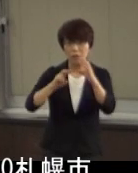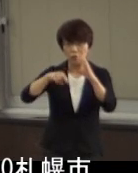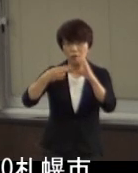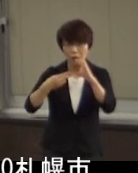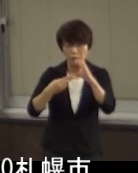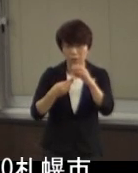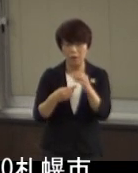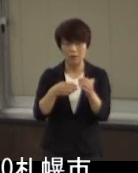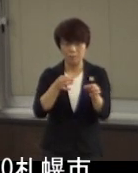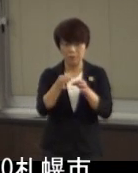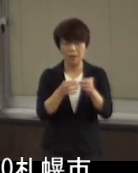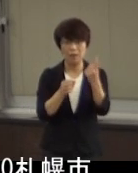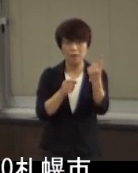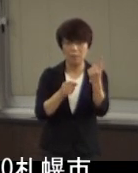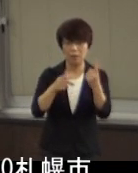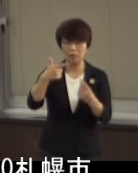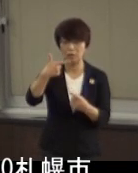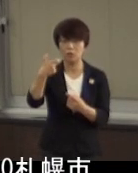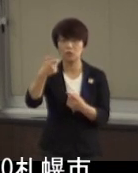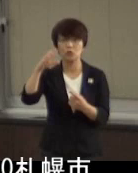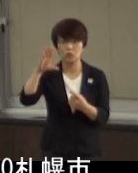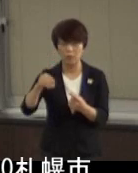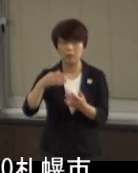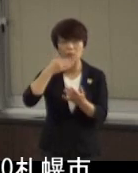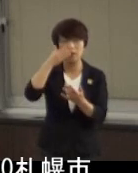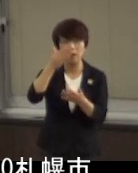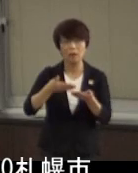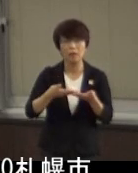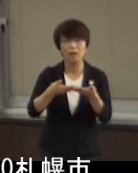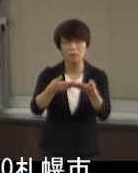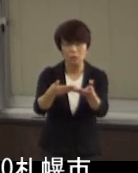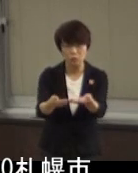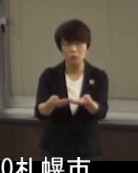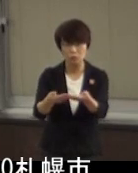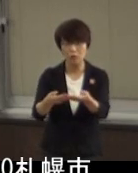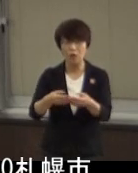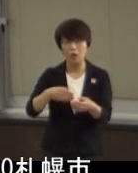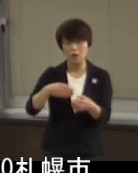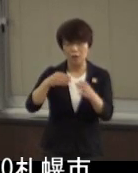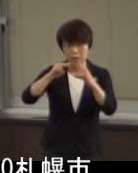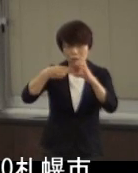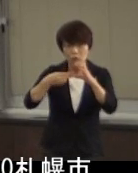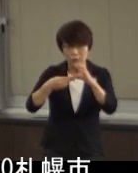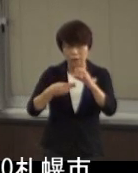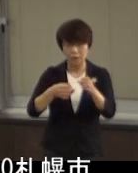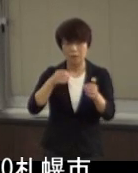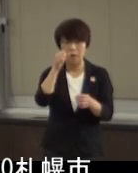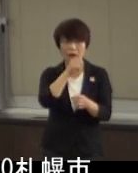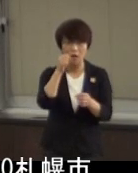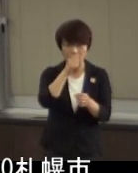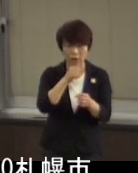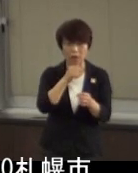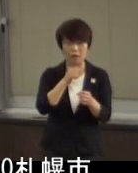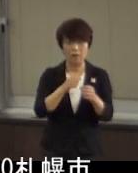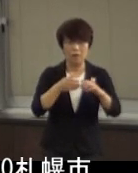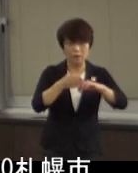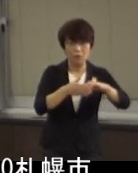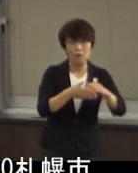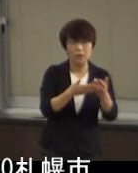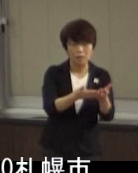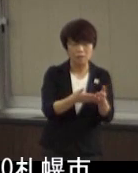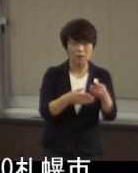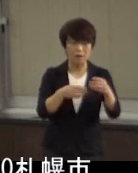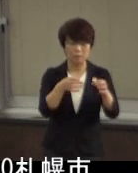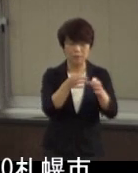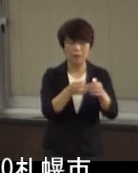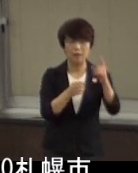り60万円、酒類提供を行う飲食店やカラオケ店、料理店などには1店舗あたり30万円の